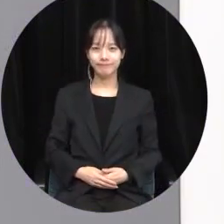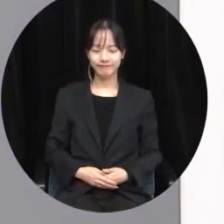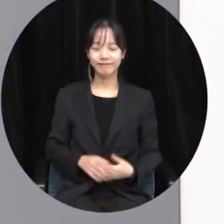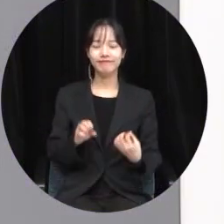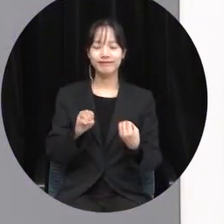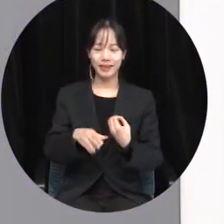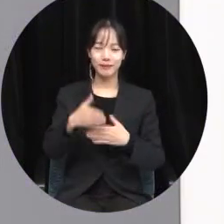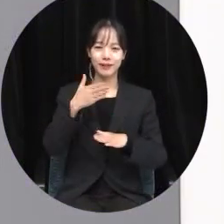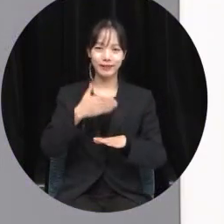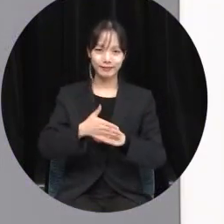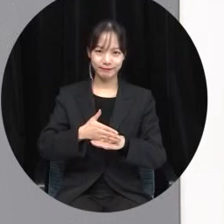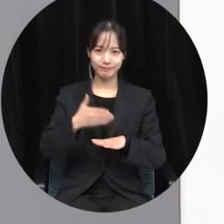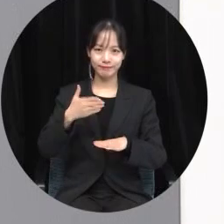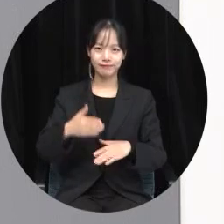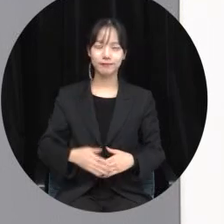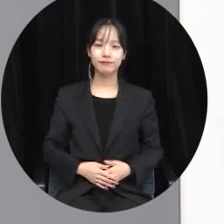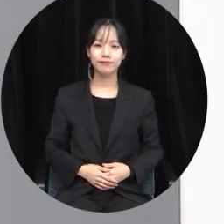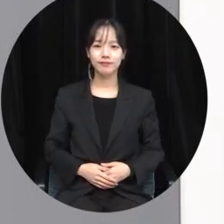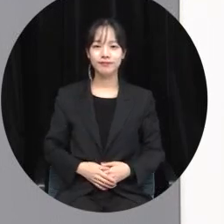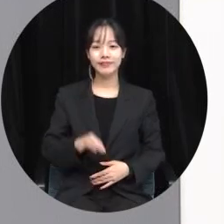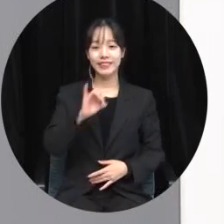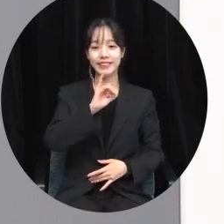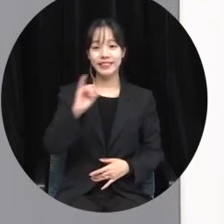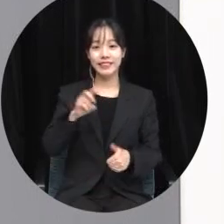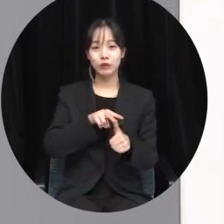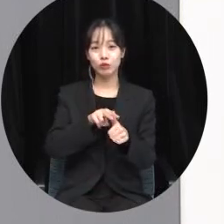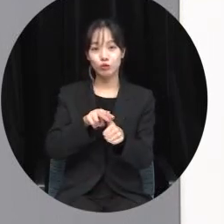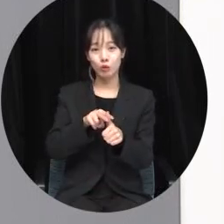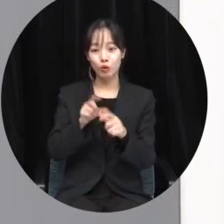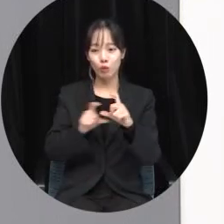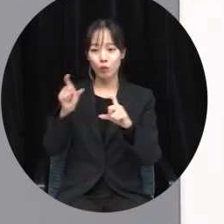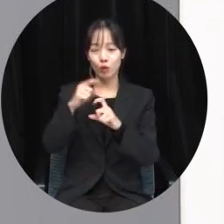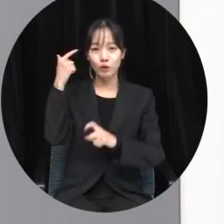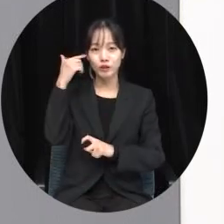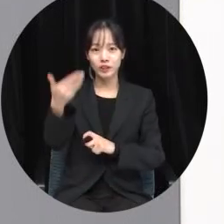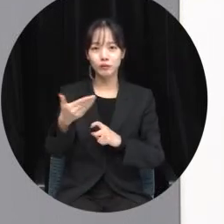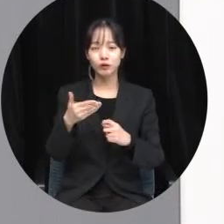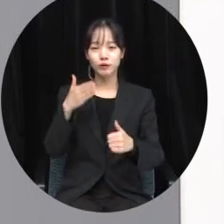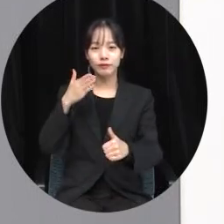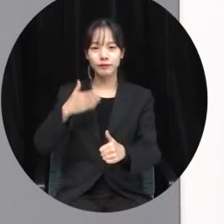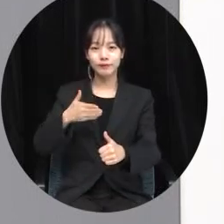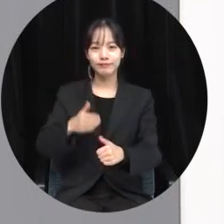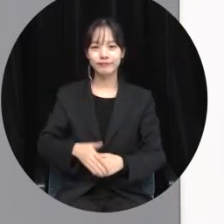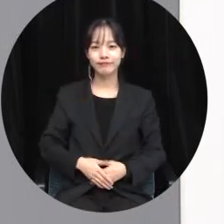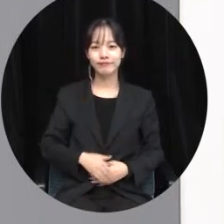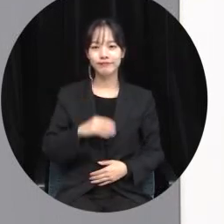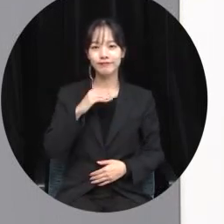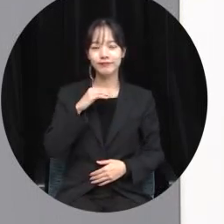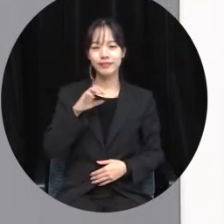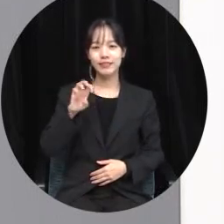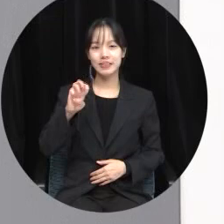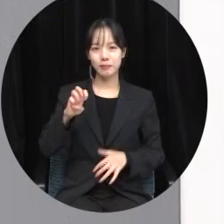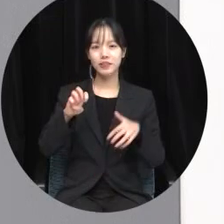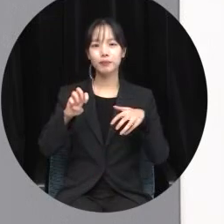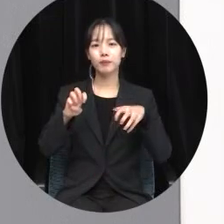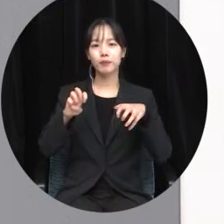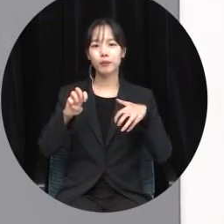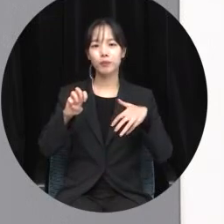잘 들었습니다. 이영선 후보 보충 질문해 주시기 바랍니다. 시간은 30초입니다.